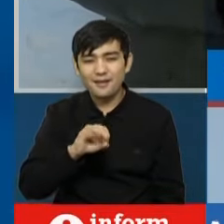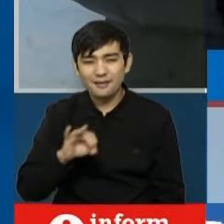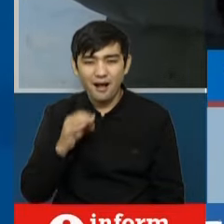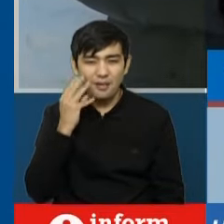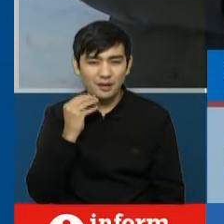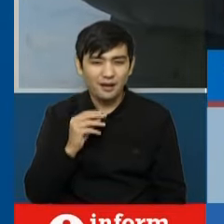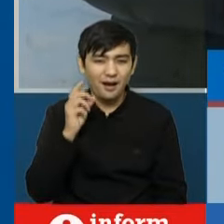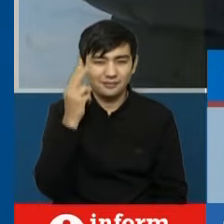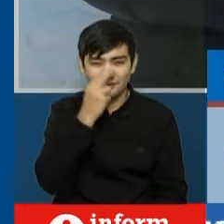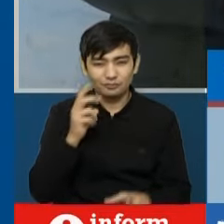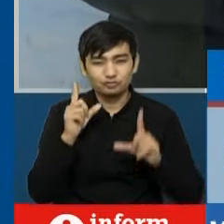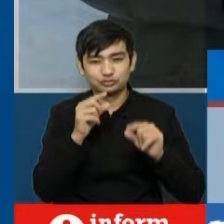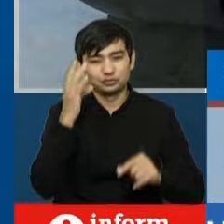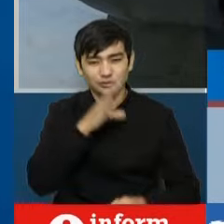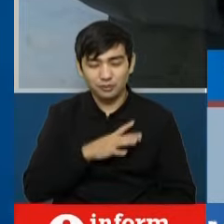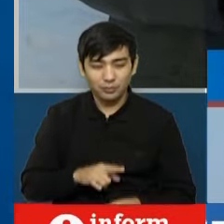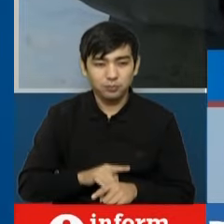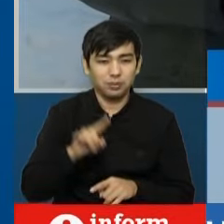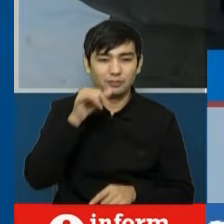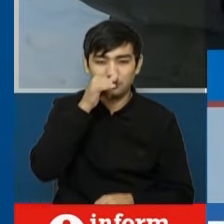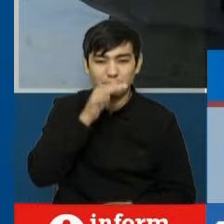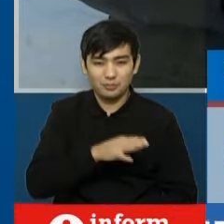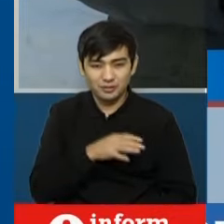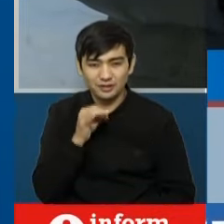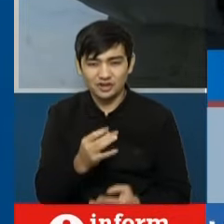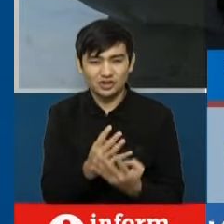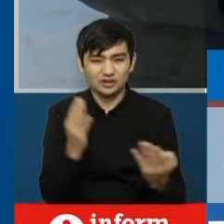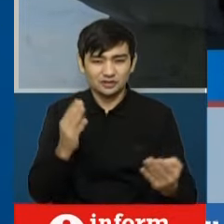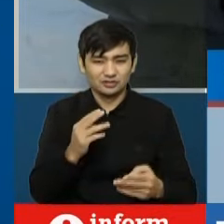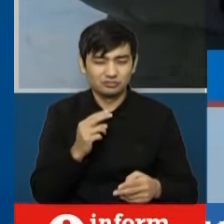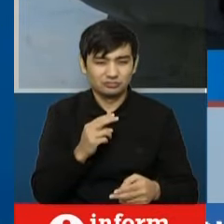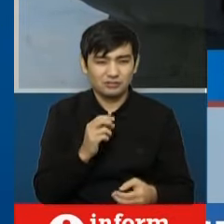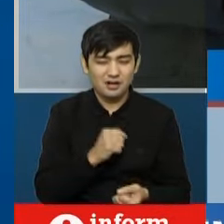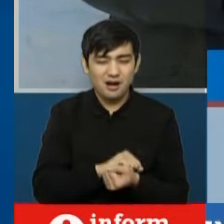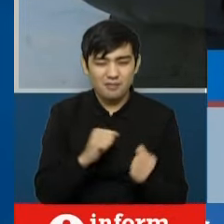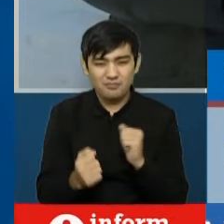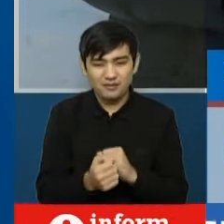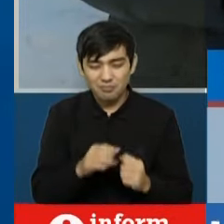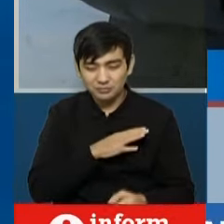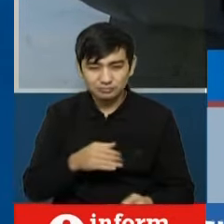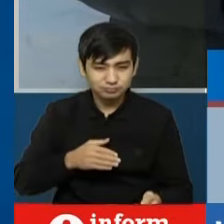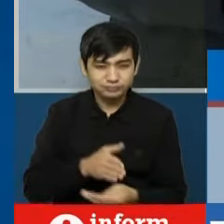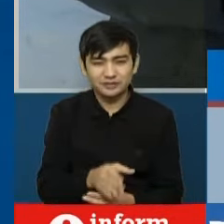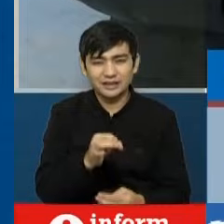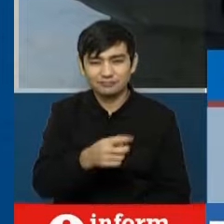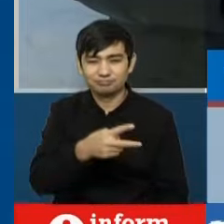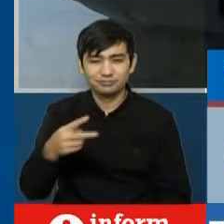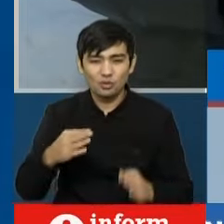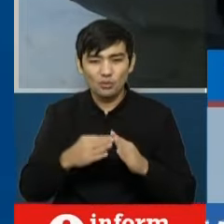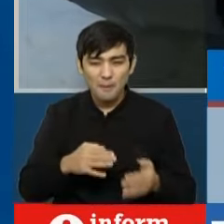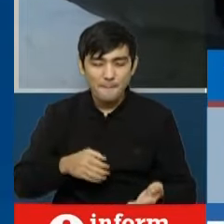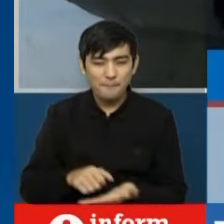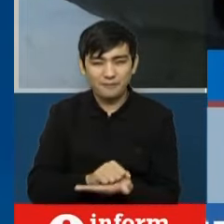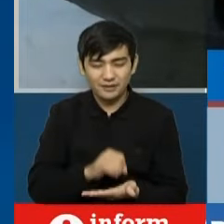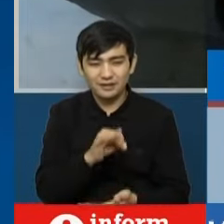Алматы в Астану, при взлете потерял высоту, пробил бетонное ограждение и столкнулся с двухэтажным строением. В крушении погибли